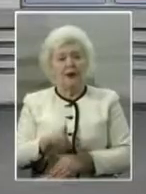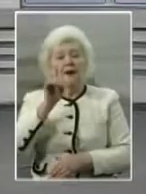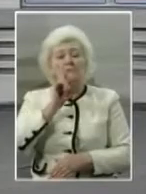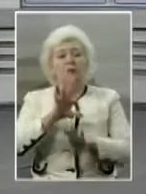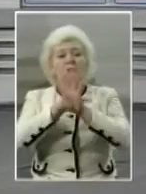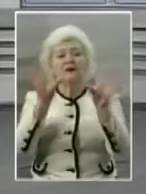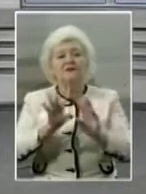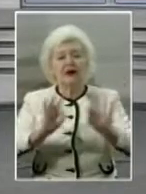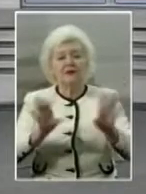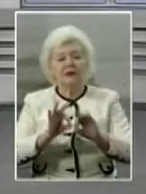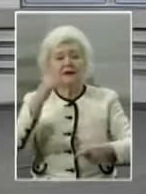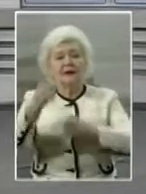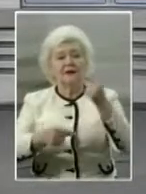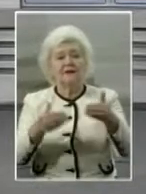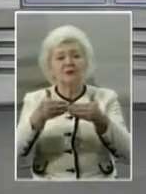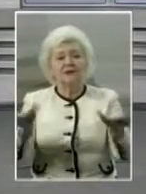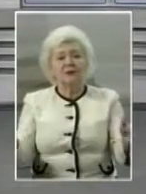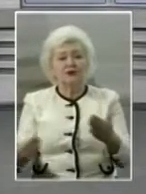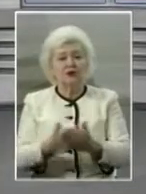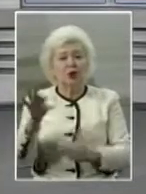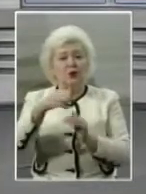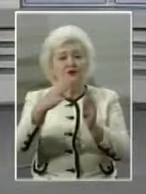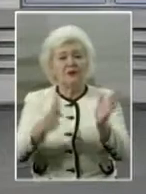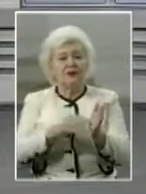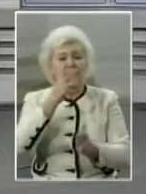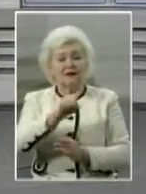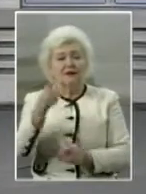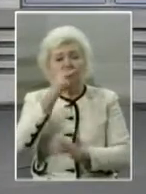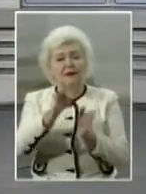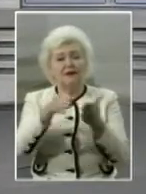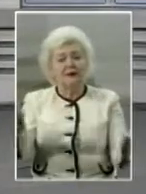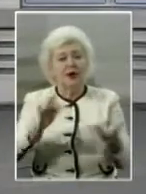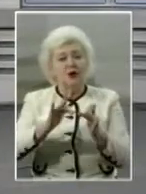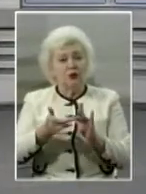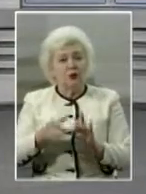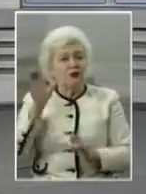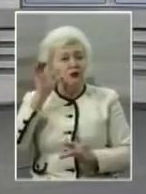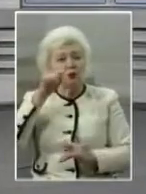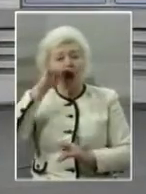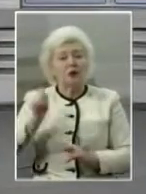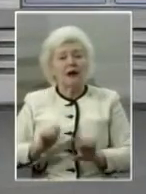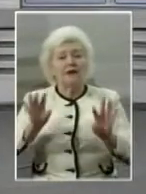Поки що це вся інформація. Наступний випуск новин о 19 годині. Дивіться нас на Фейсбуці, у Ютубі, слухайте Українське радіо Херсон. Побачимось.